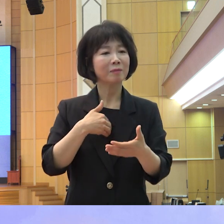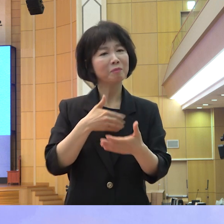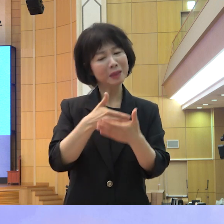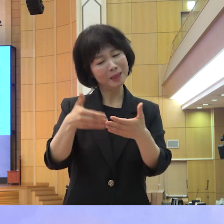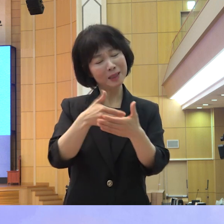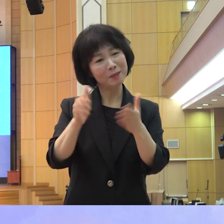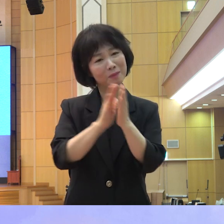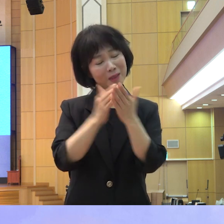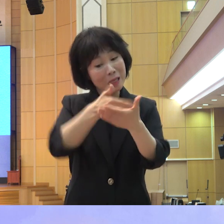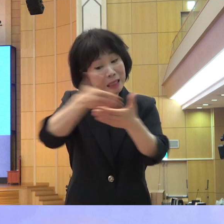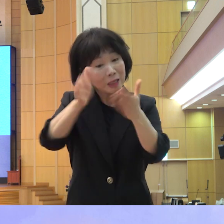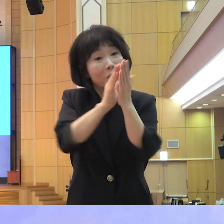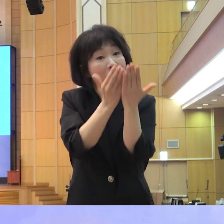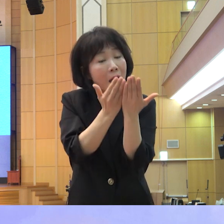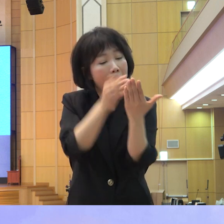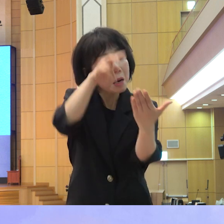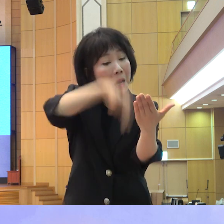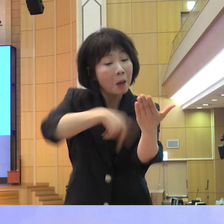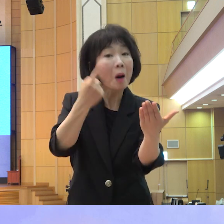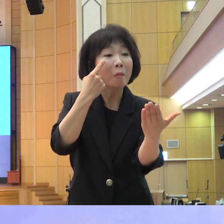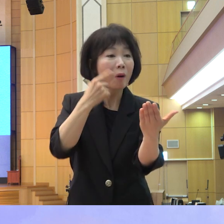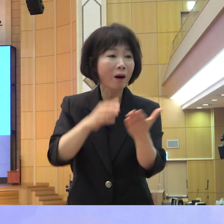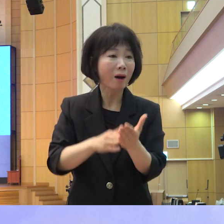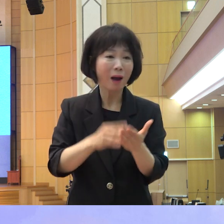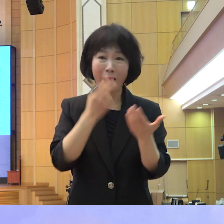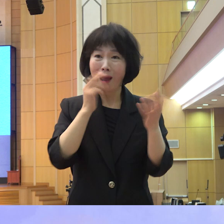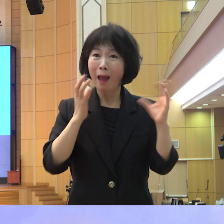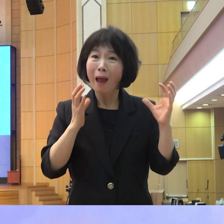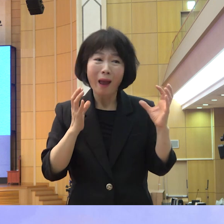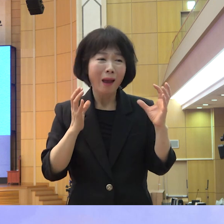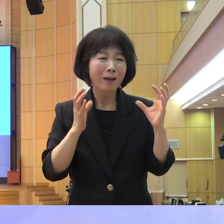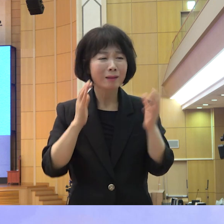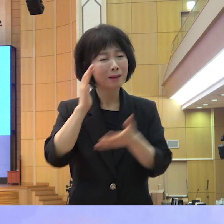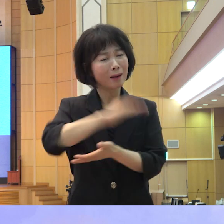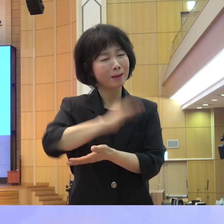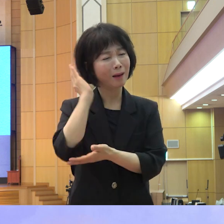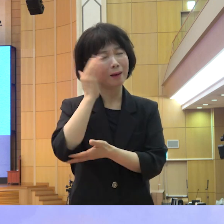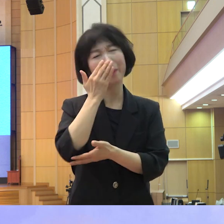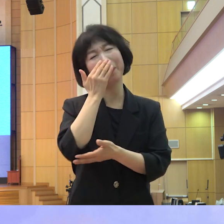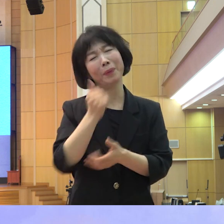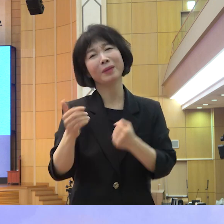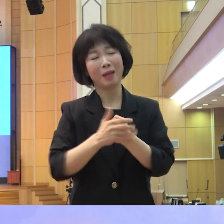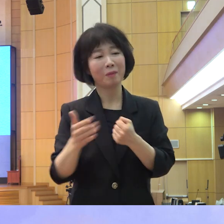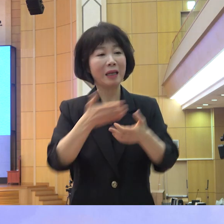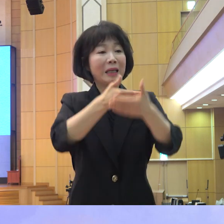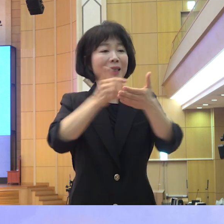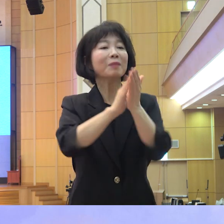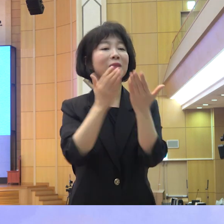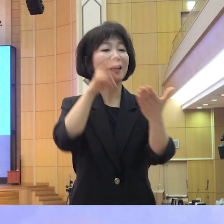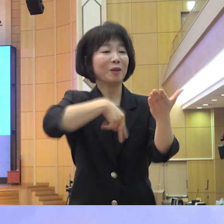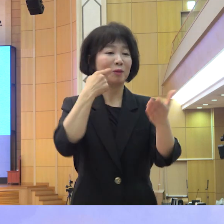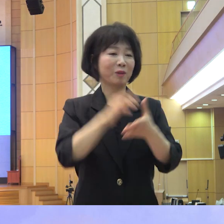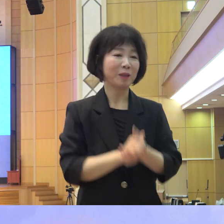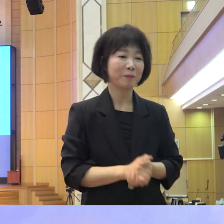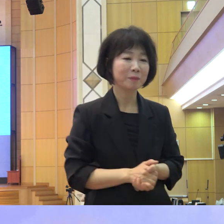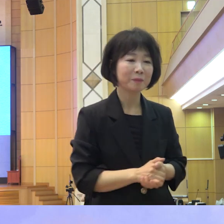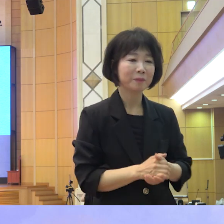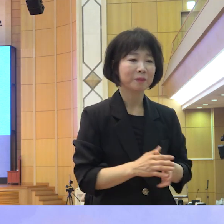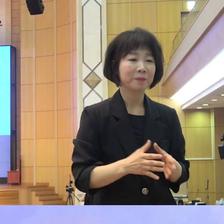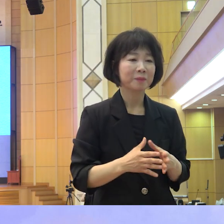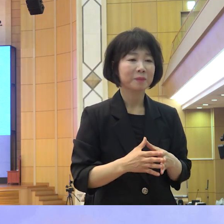읽어주기로. 왜냐하면 어린아이들 설교가 제일 힘들거든요, 이 세상에서. 자, 그래 그림책 띄워주시고,